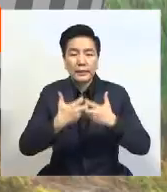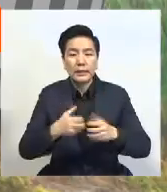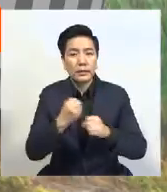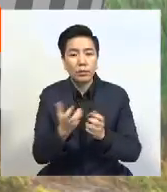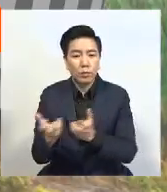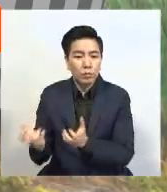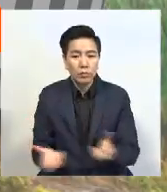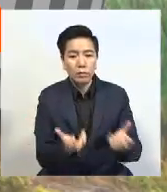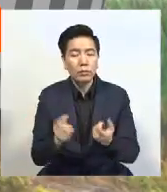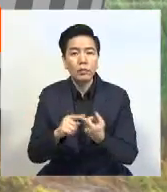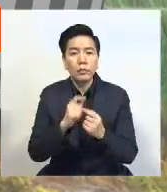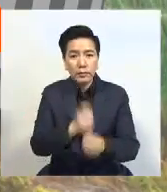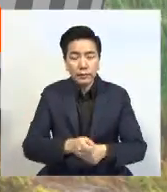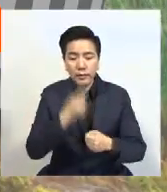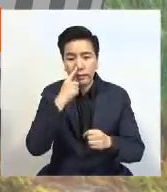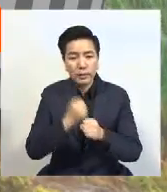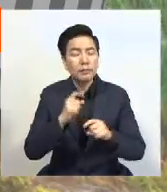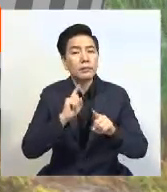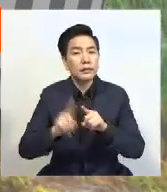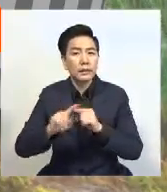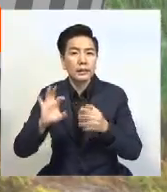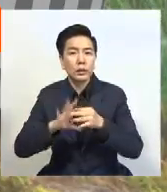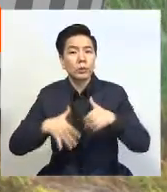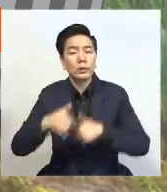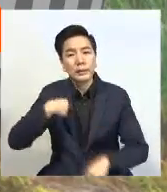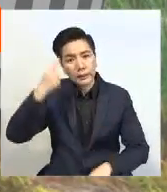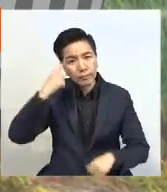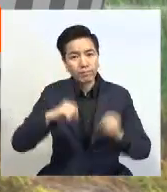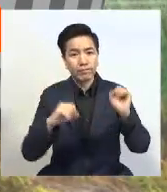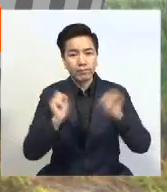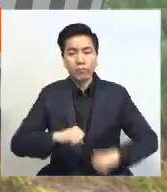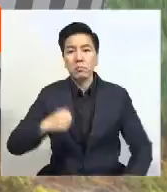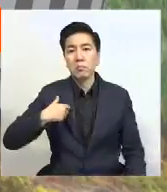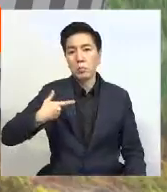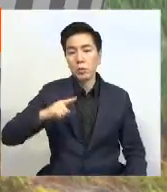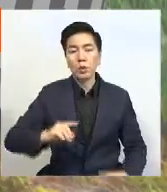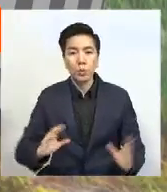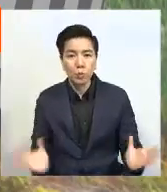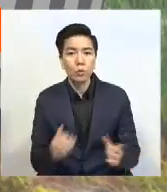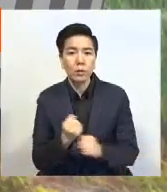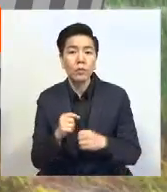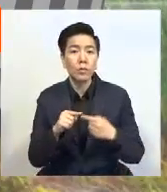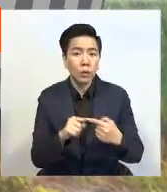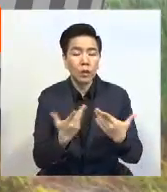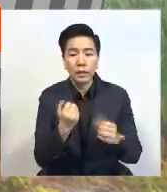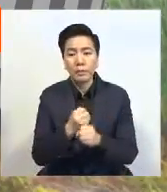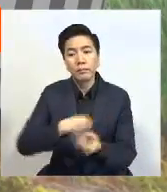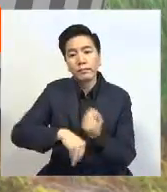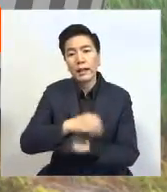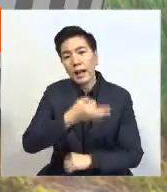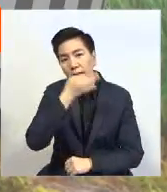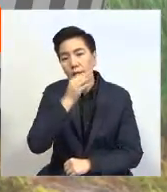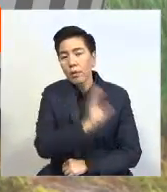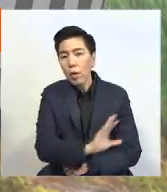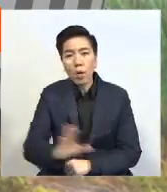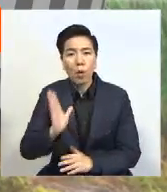ลผลิตทางการเกษตรหรือจะเป็นกิจกรรมอื่นๆที่ชุมชนเห็นว่าเป็นประโยชน์ในการส่งเสริมศักยภาพในการประกอบอาชีพและ